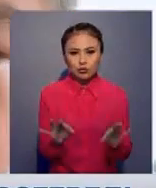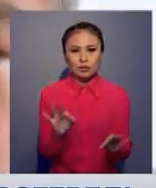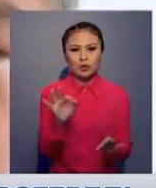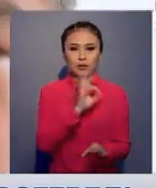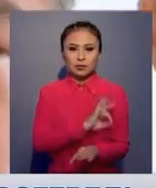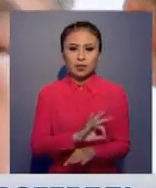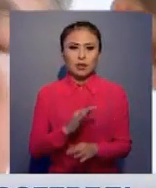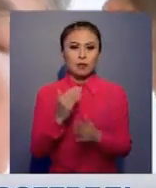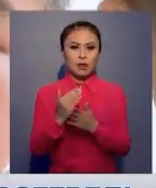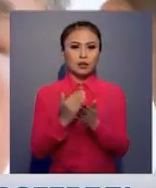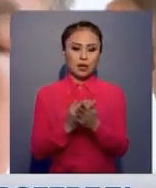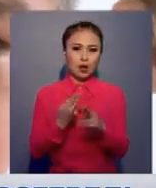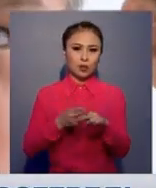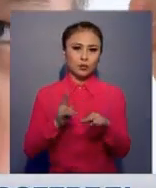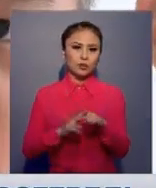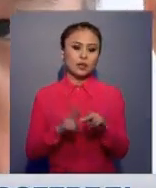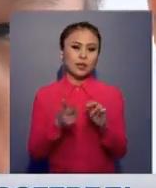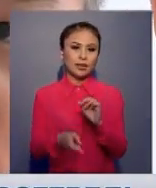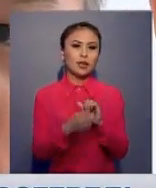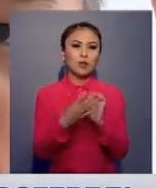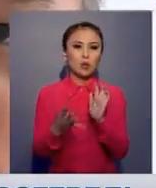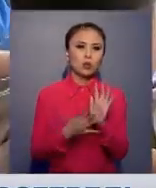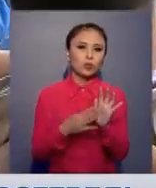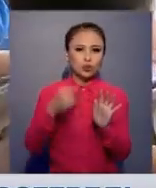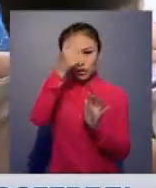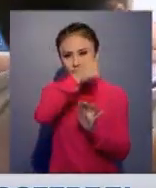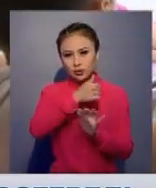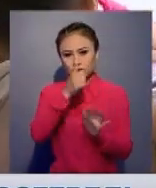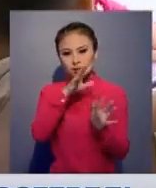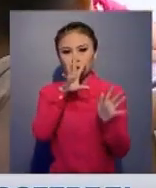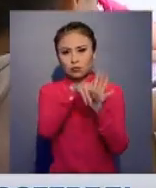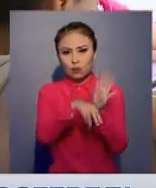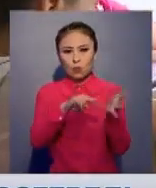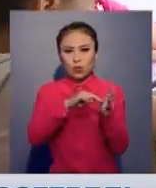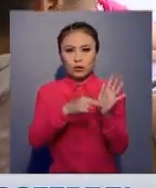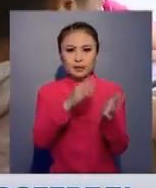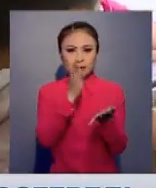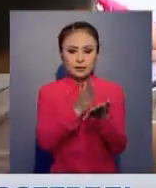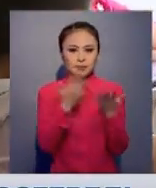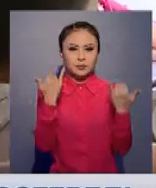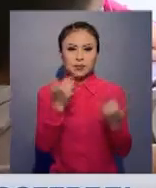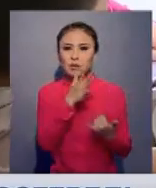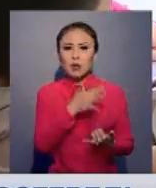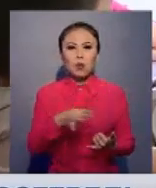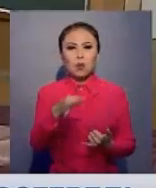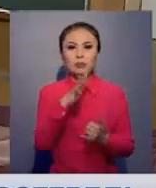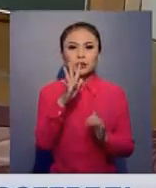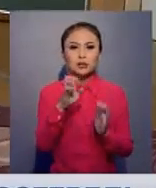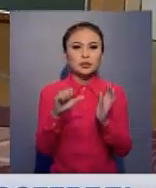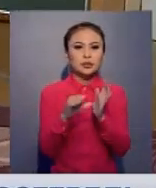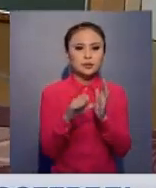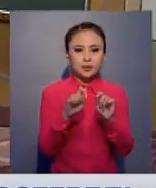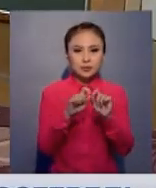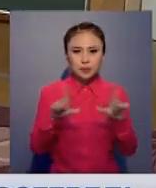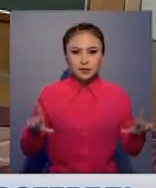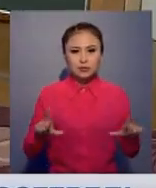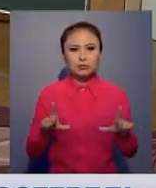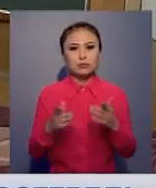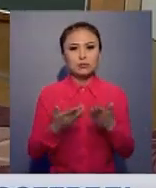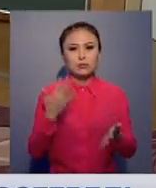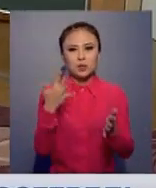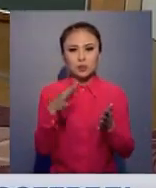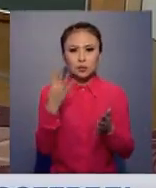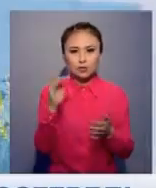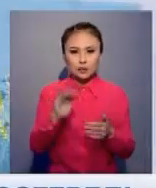ұйымдары ішінде тиімді. Бағдарламаны аудандарға 2019 жылы енгізу жоспарланып отыр. Қазір облыстағы 506 мектепке дейінгі